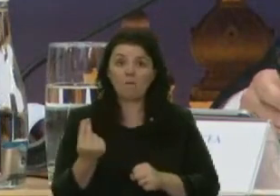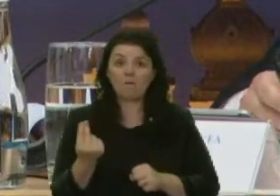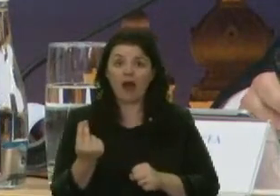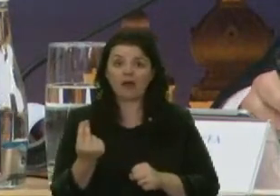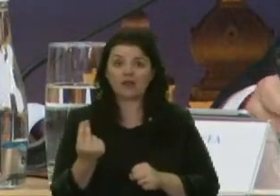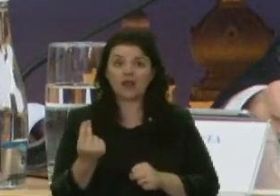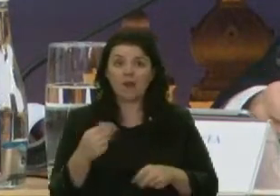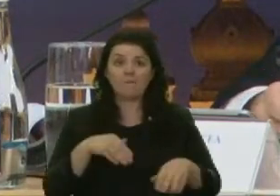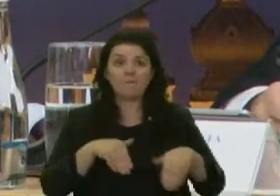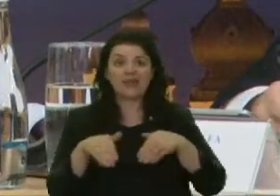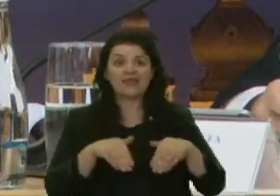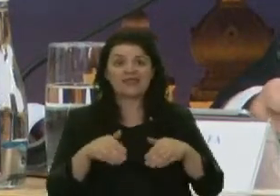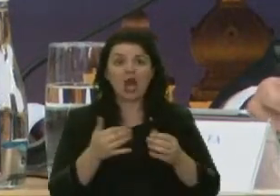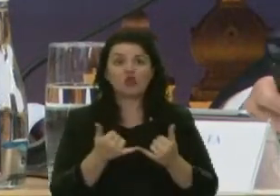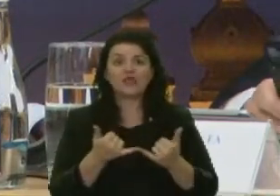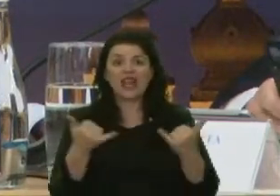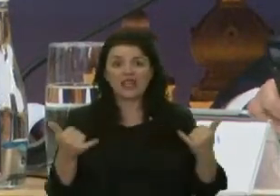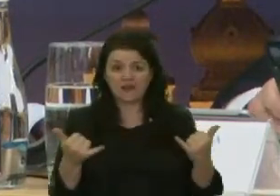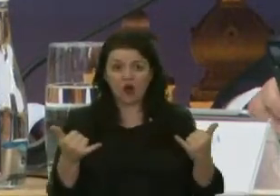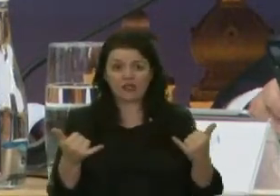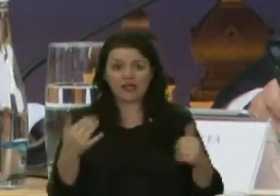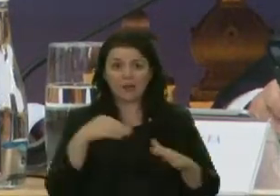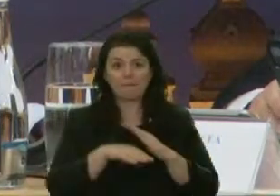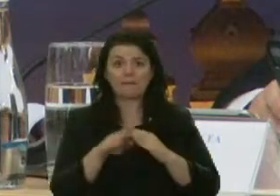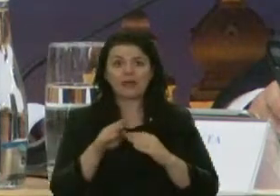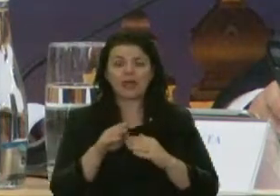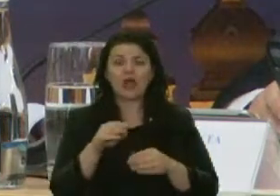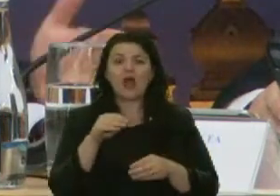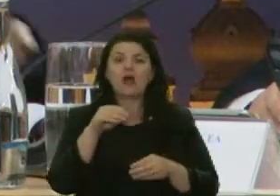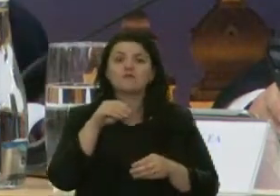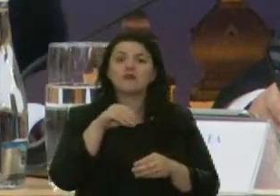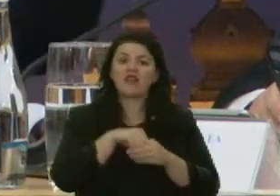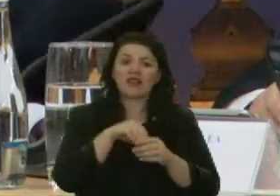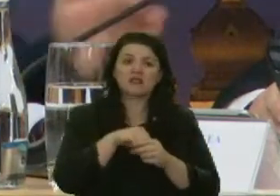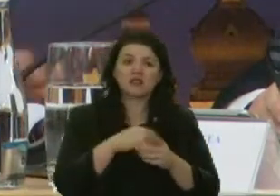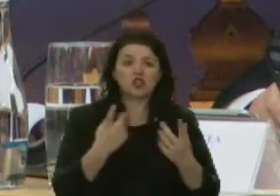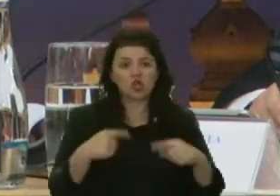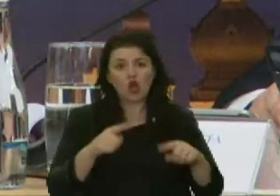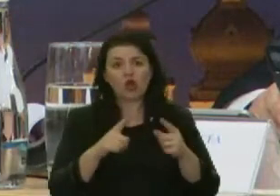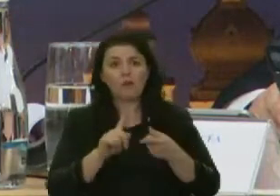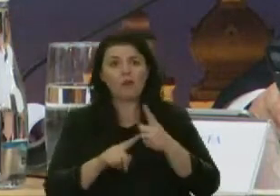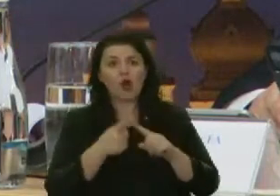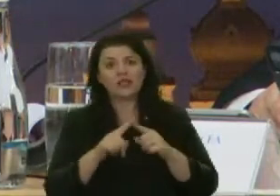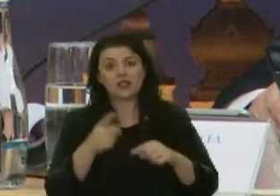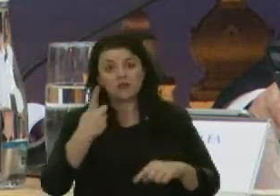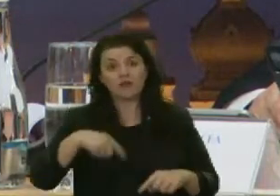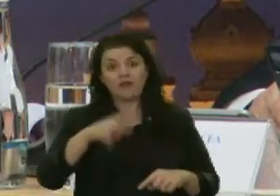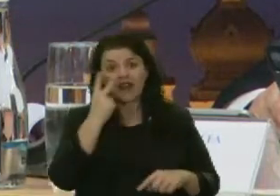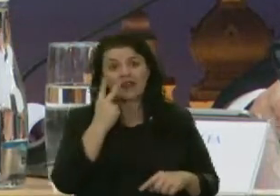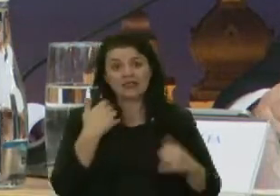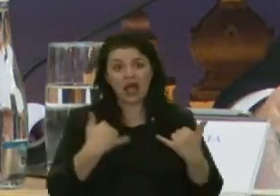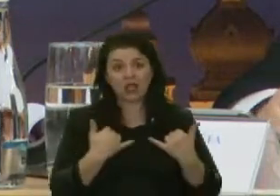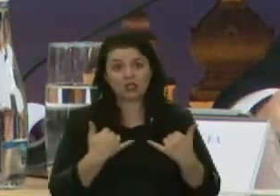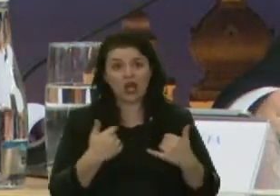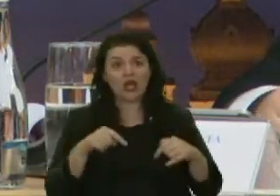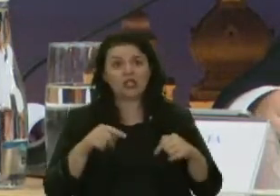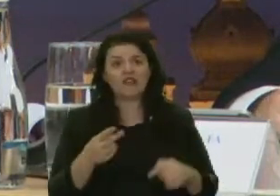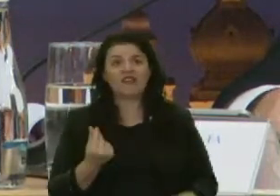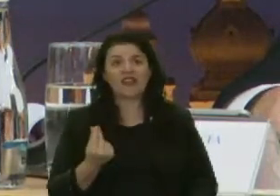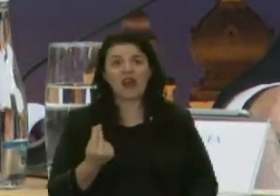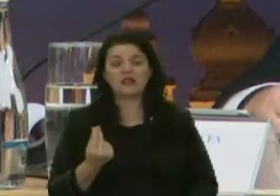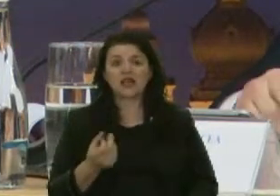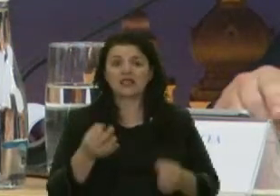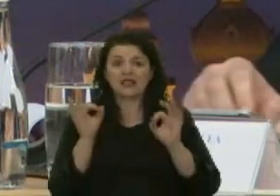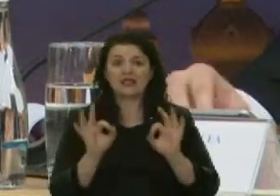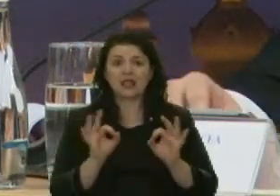de la Ministerul dezvoltării prin compania naționale de investiții și ne am pus umărul toți liderii politici pe care aveți la această masă ca această finanțare Să se